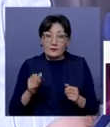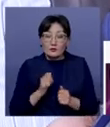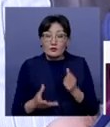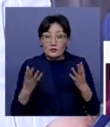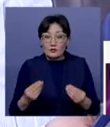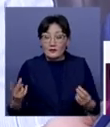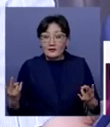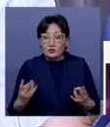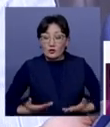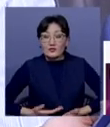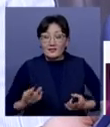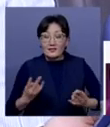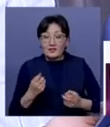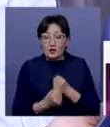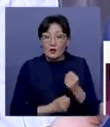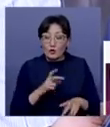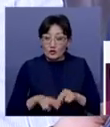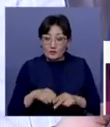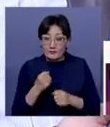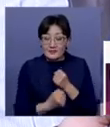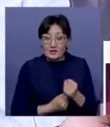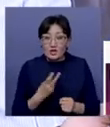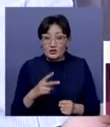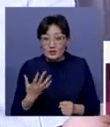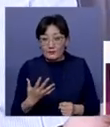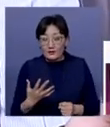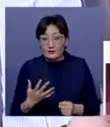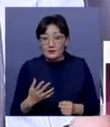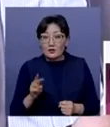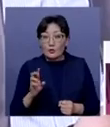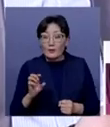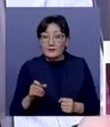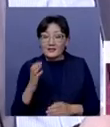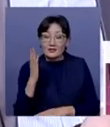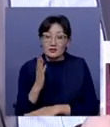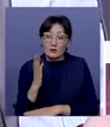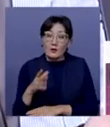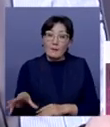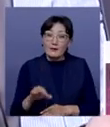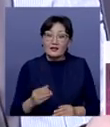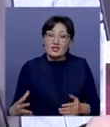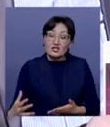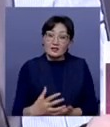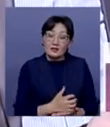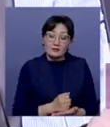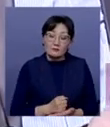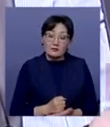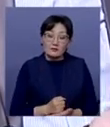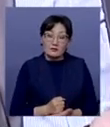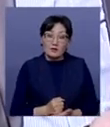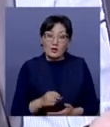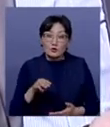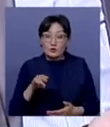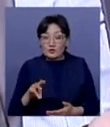күнделікті қажет заттар, құрылыс материалдары, 25 кубометр ағаш, солардың барлығын жинақтап Мінекей